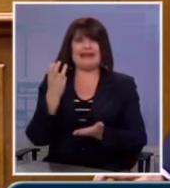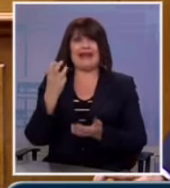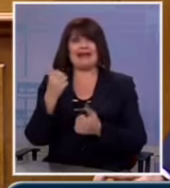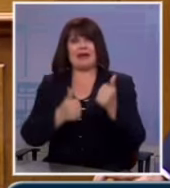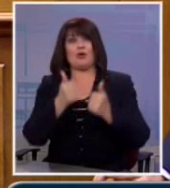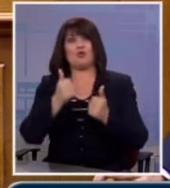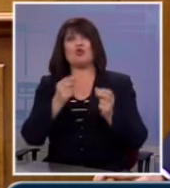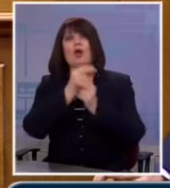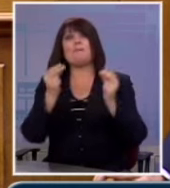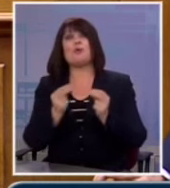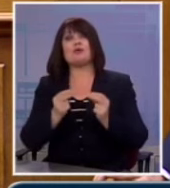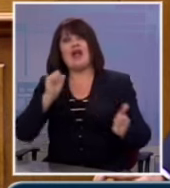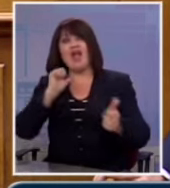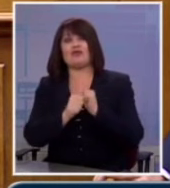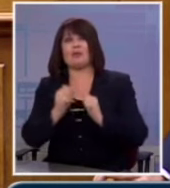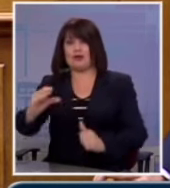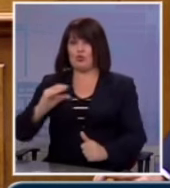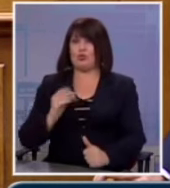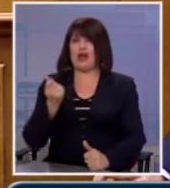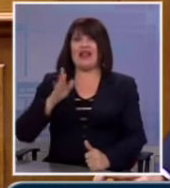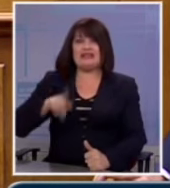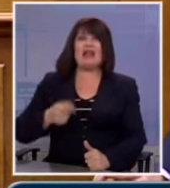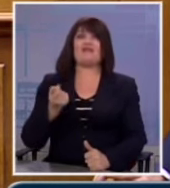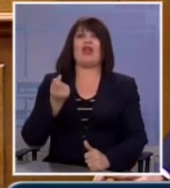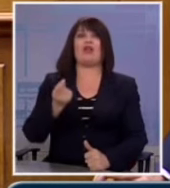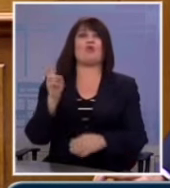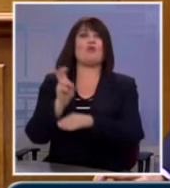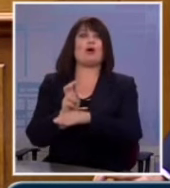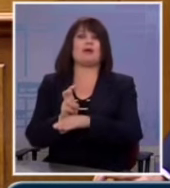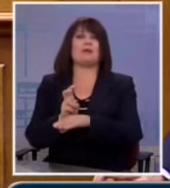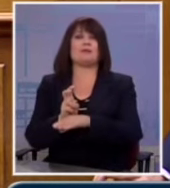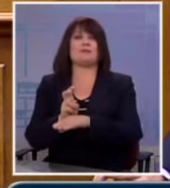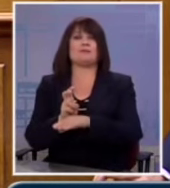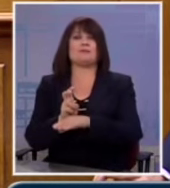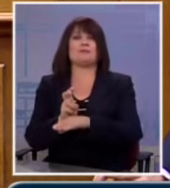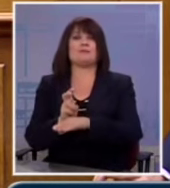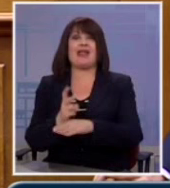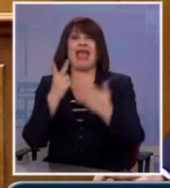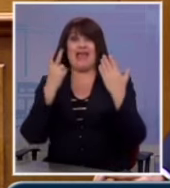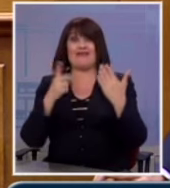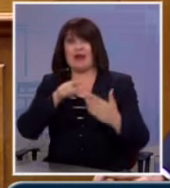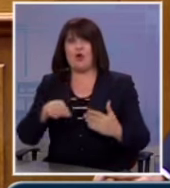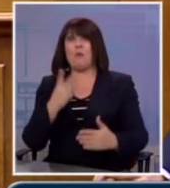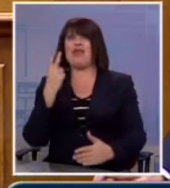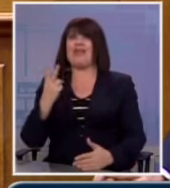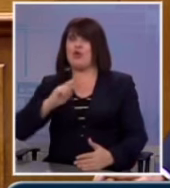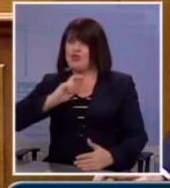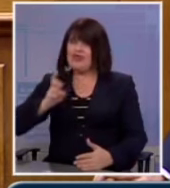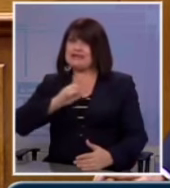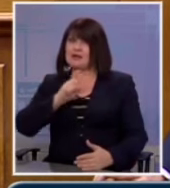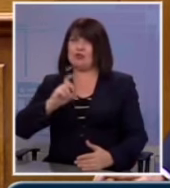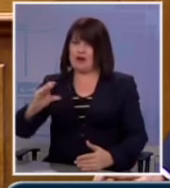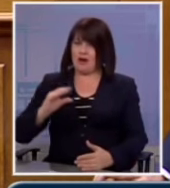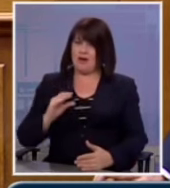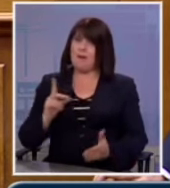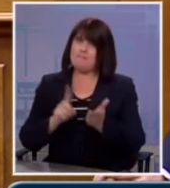Ιούνιου συνεπάγεται αυτόματα την εκταμείευση της τελευταίας δόσης σε εκκρεμότητα ύψους 7,2 δις, με